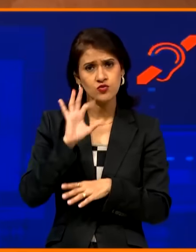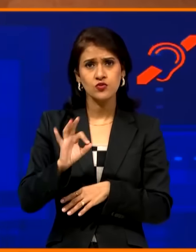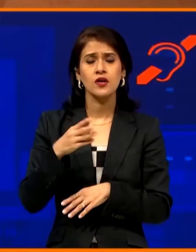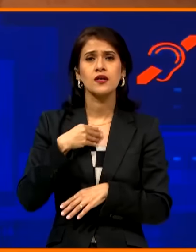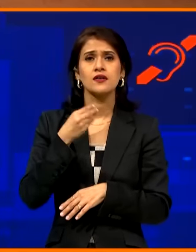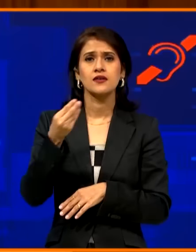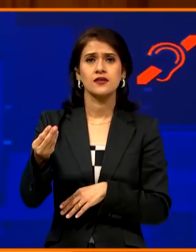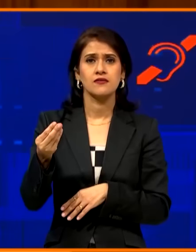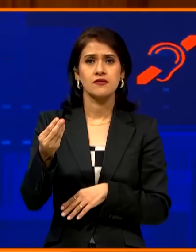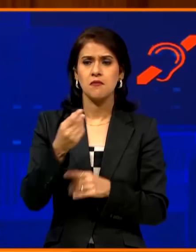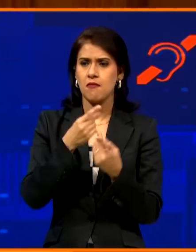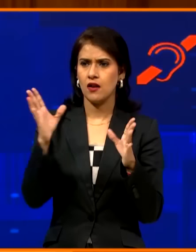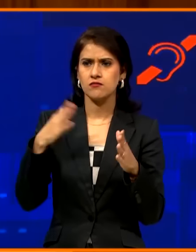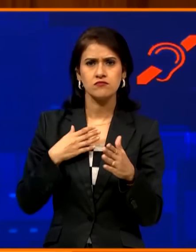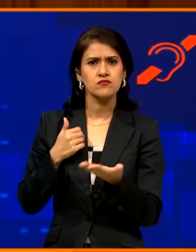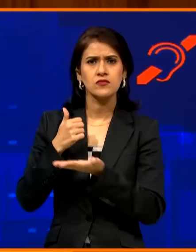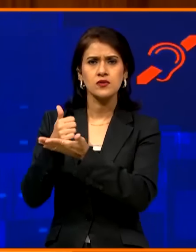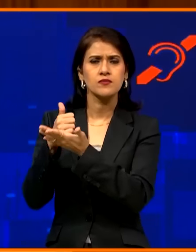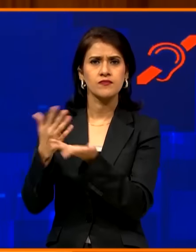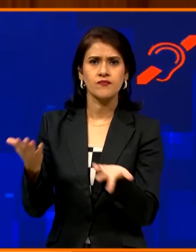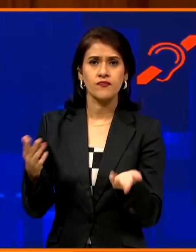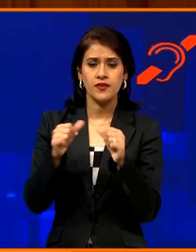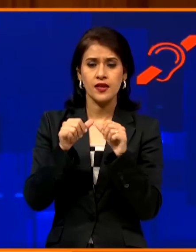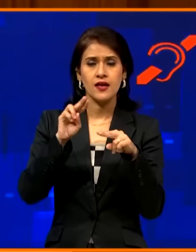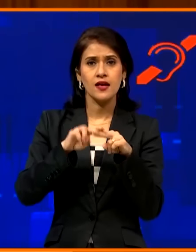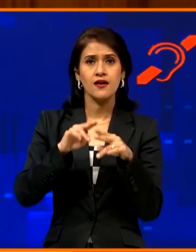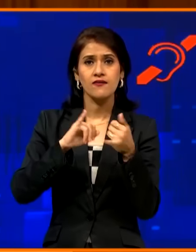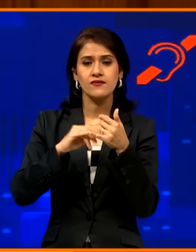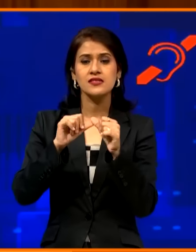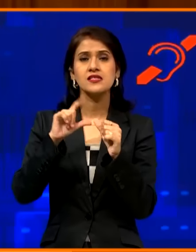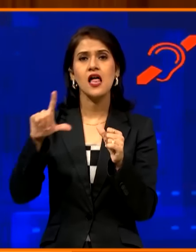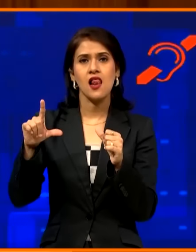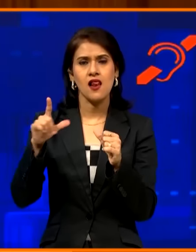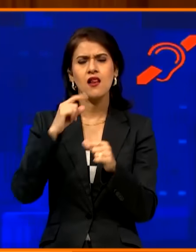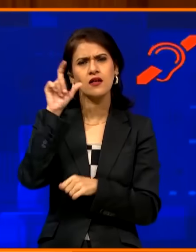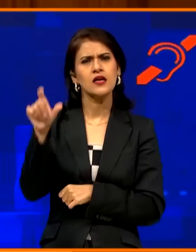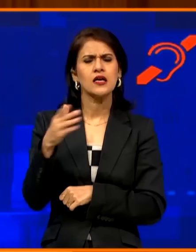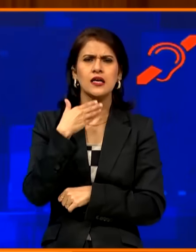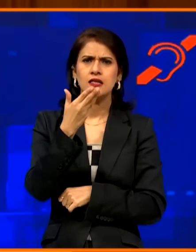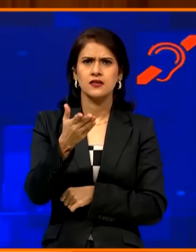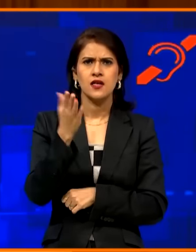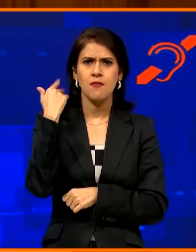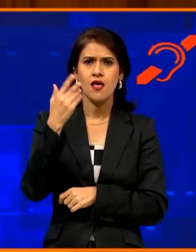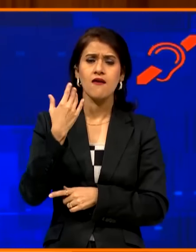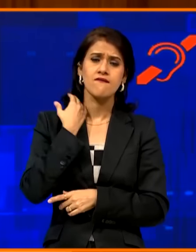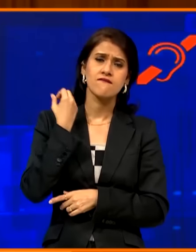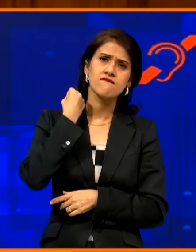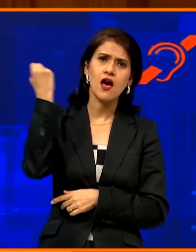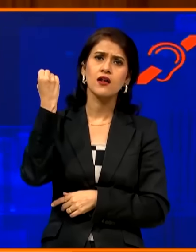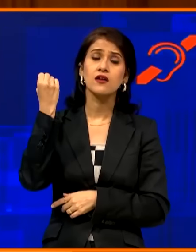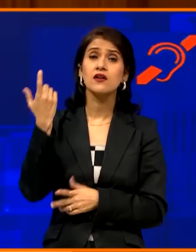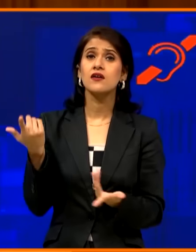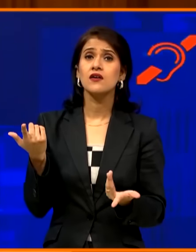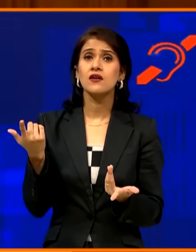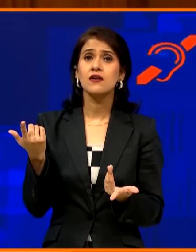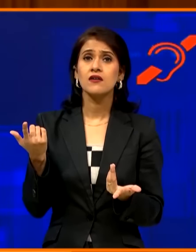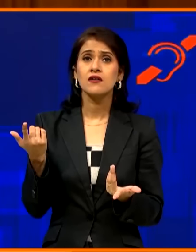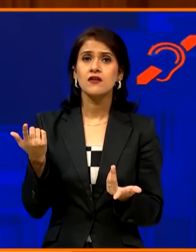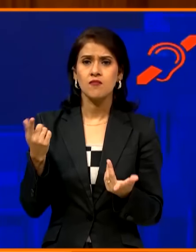हूं यहां अफजल गुरु फांसी दी गई लेकिन आ टन